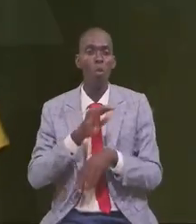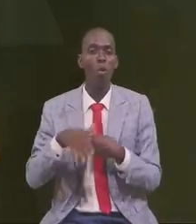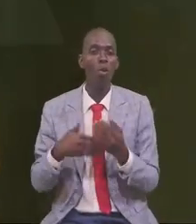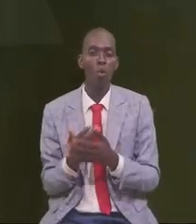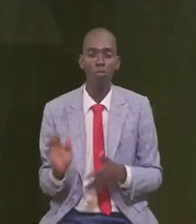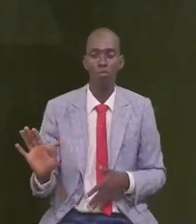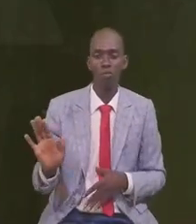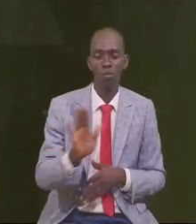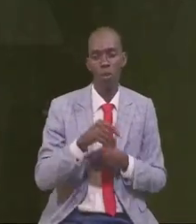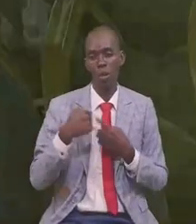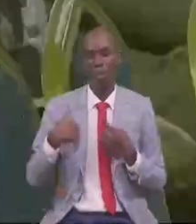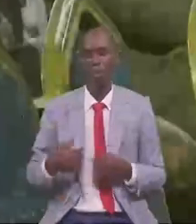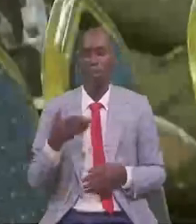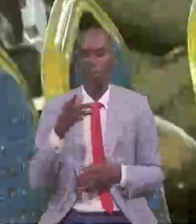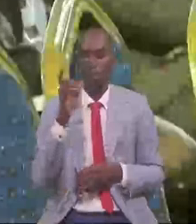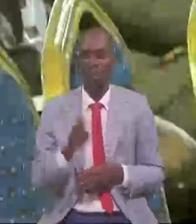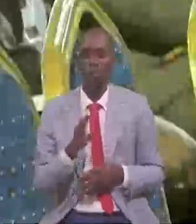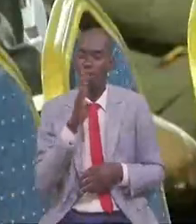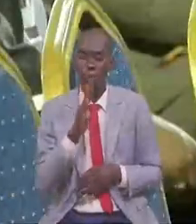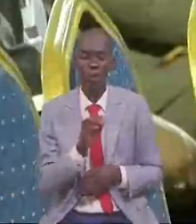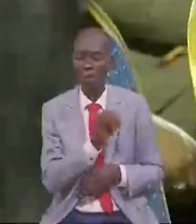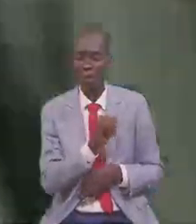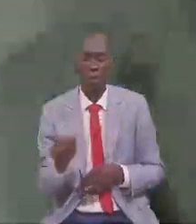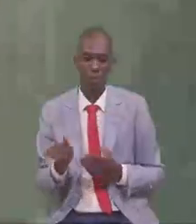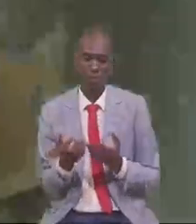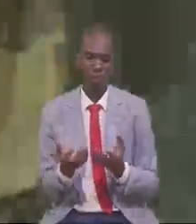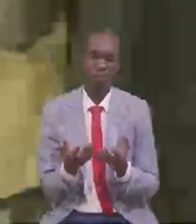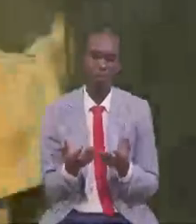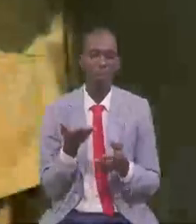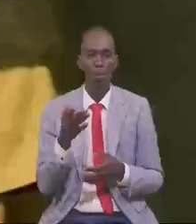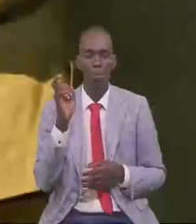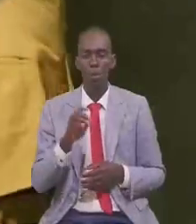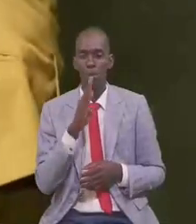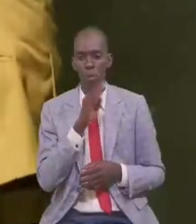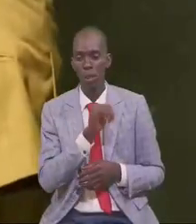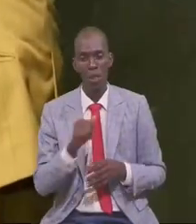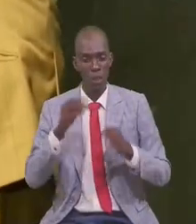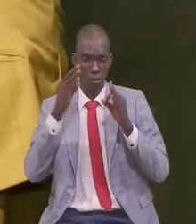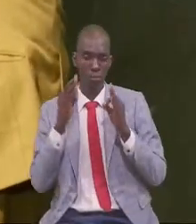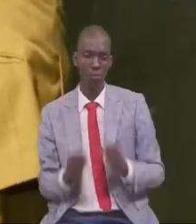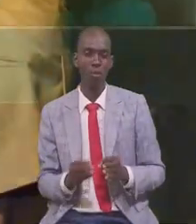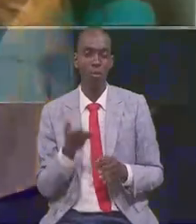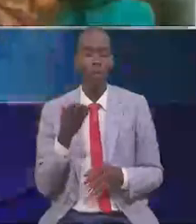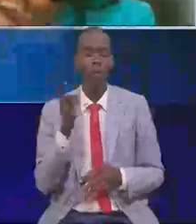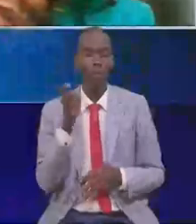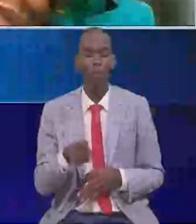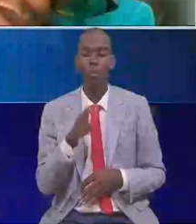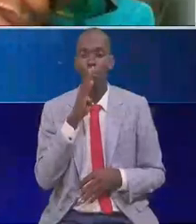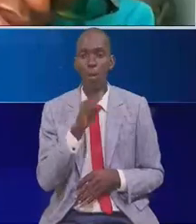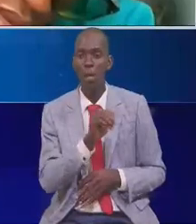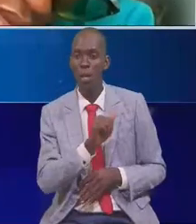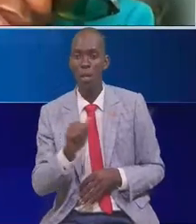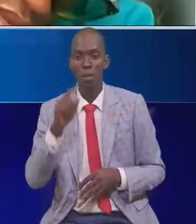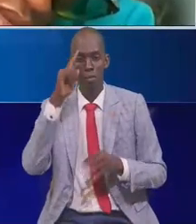Il faut un désir. Il faut une décision. Il faut une détermination. Il